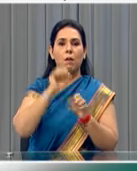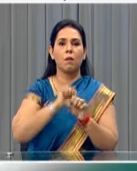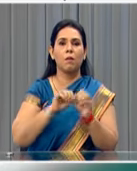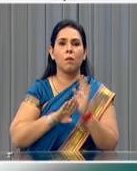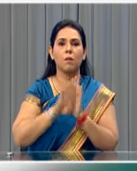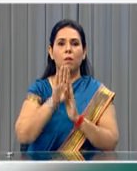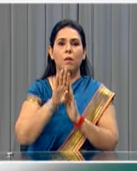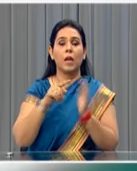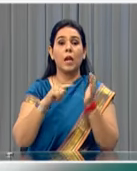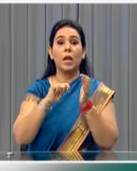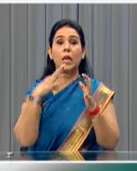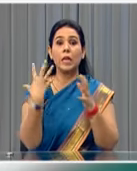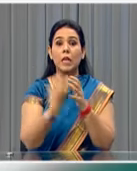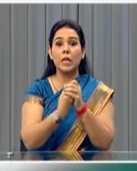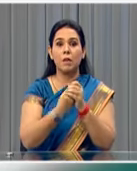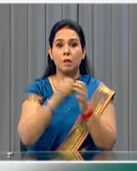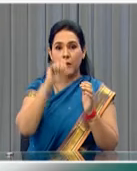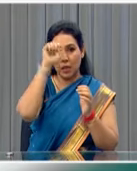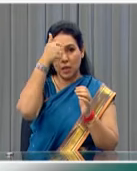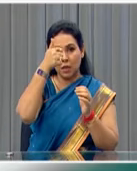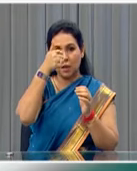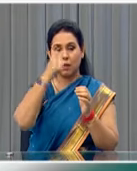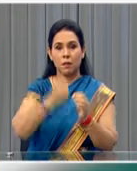और यह टीम इंडिया